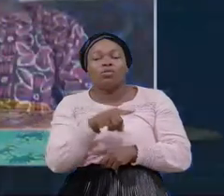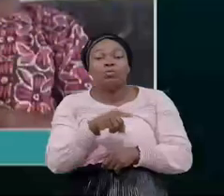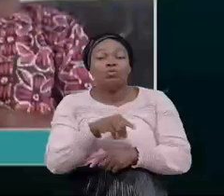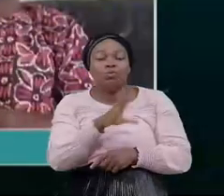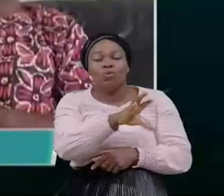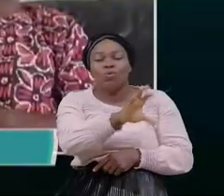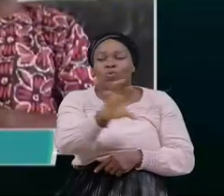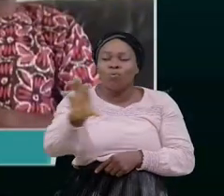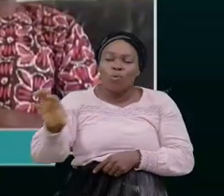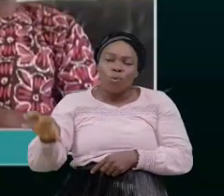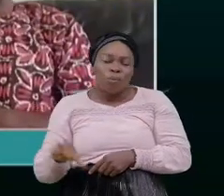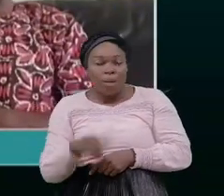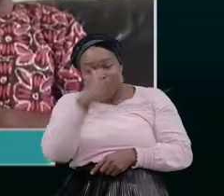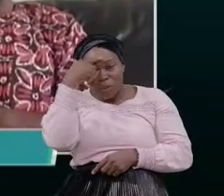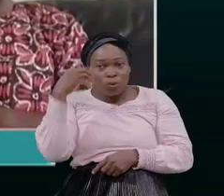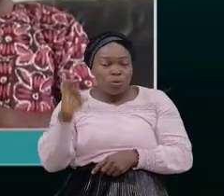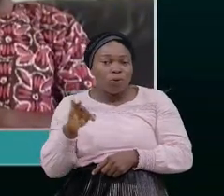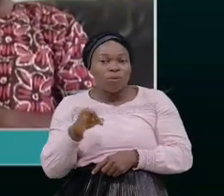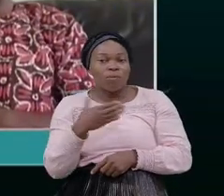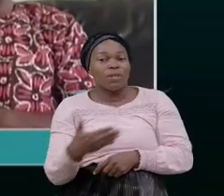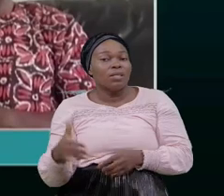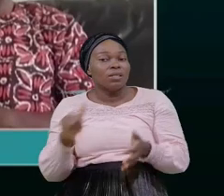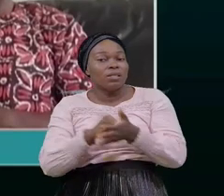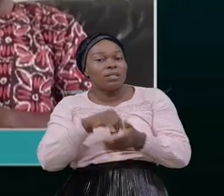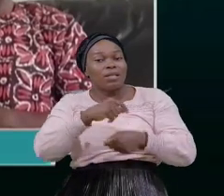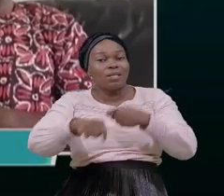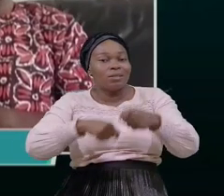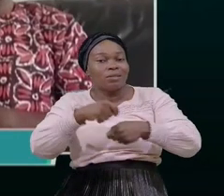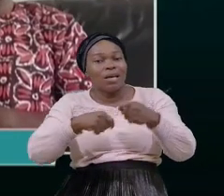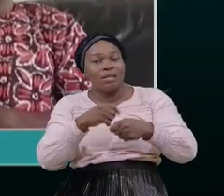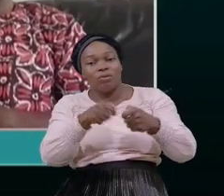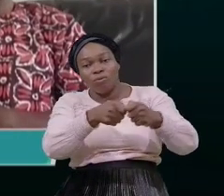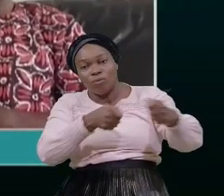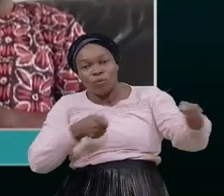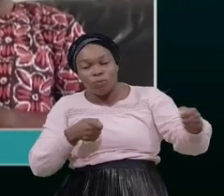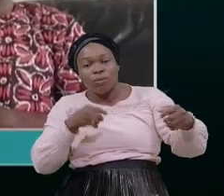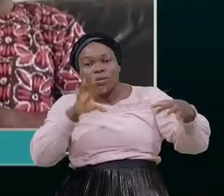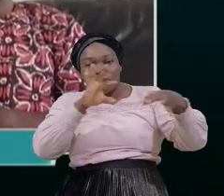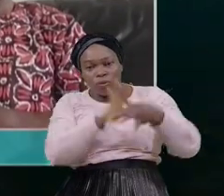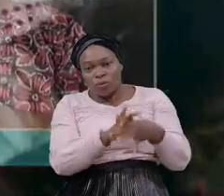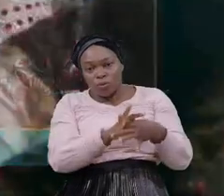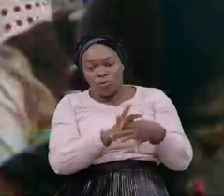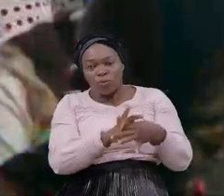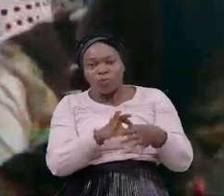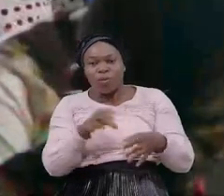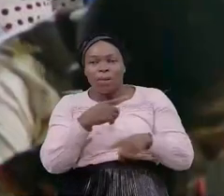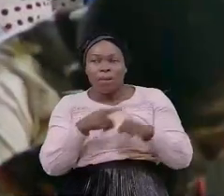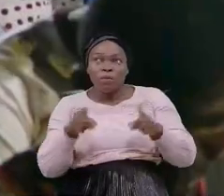là où vous êtes en train de faire, de tourner en rond à cause de ce qu'il vous lit, et dit, je viens vous